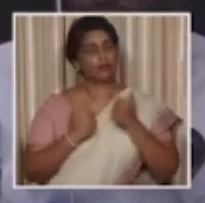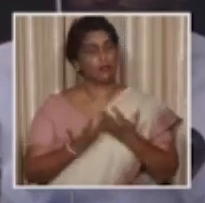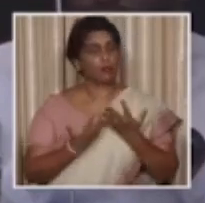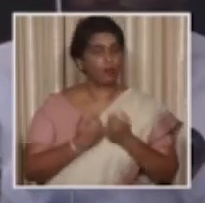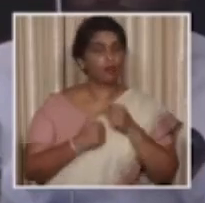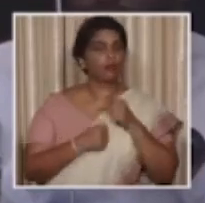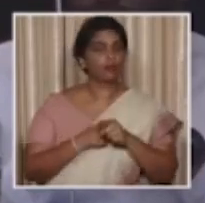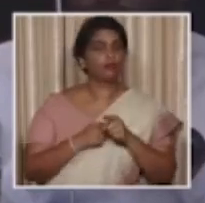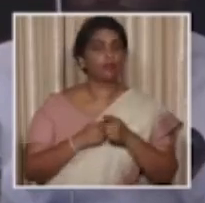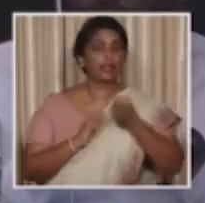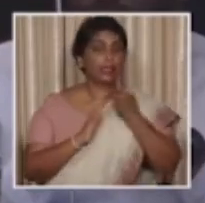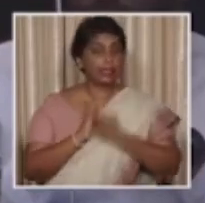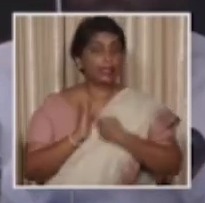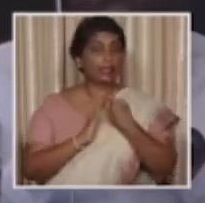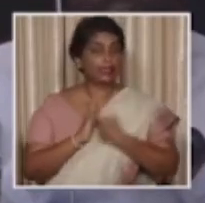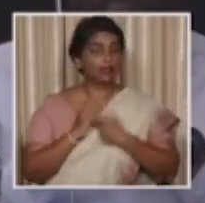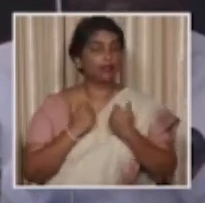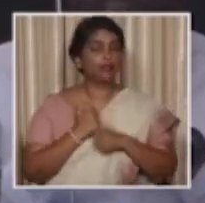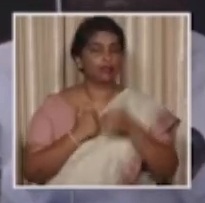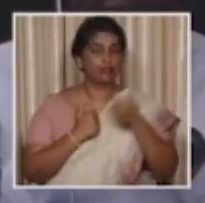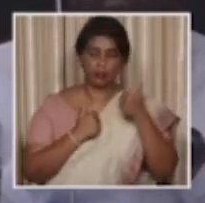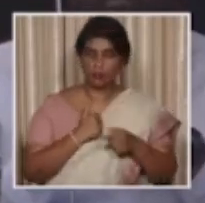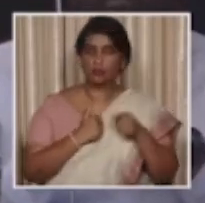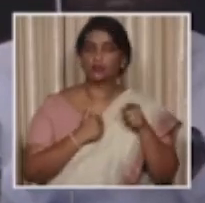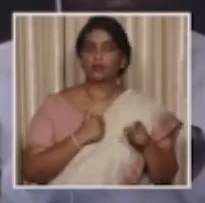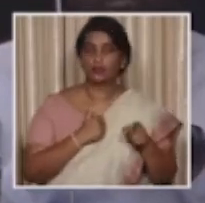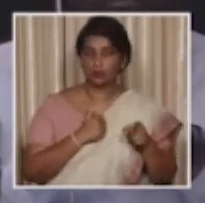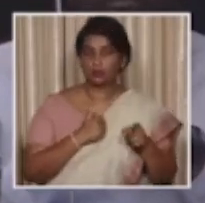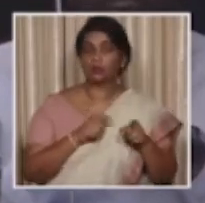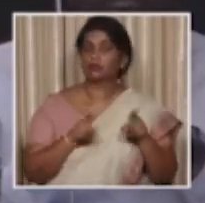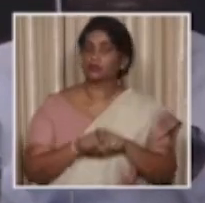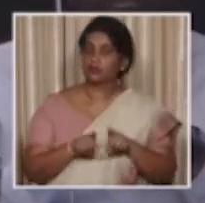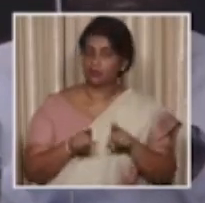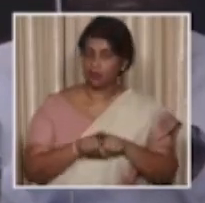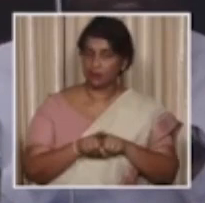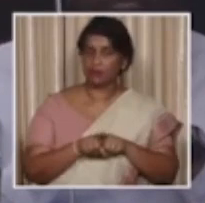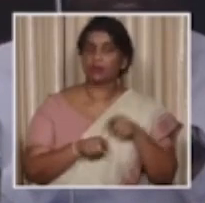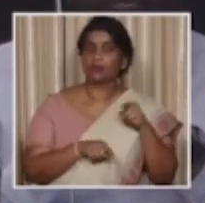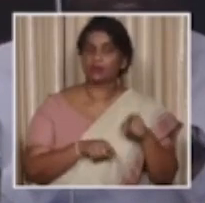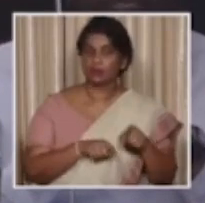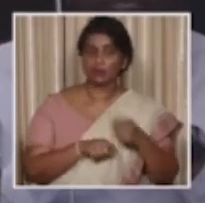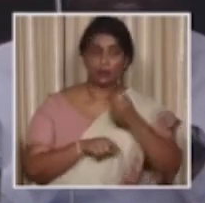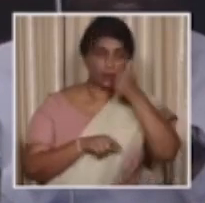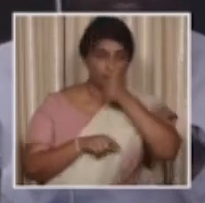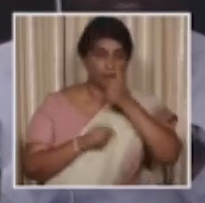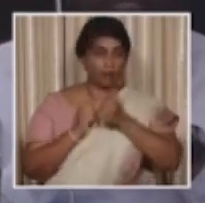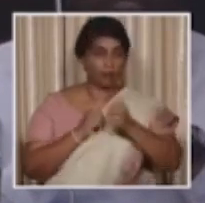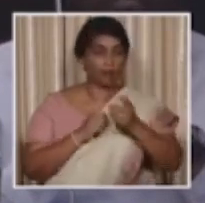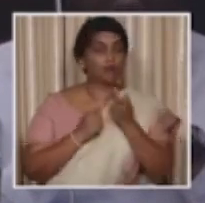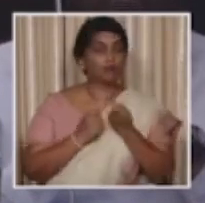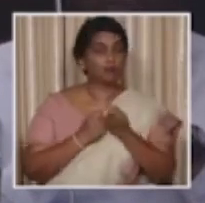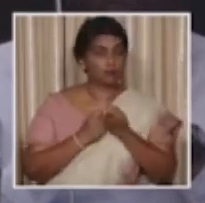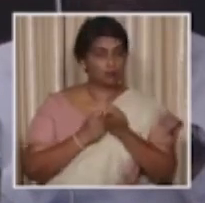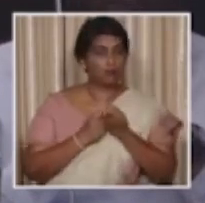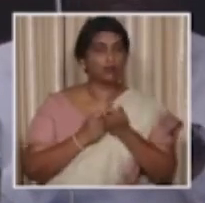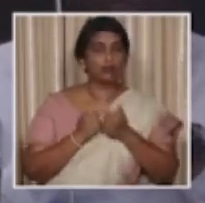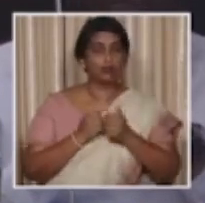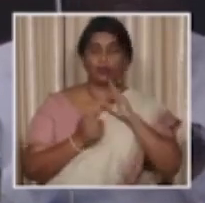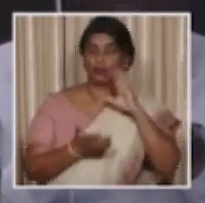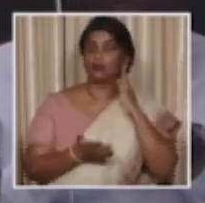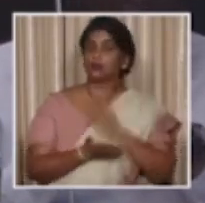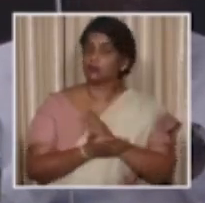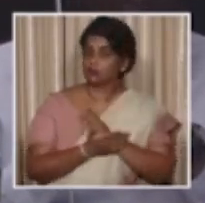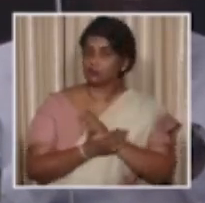අවශ්‍යයි. ඒ සඳහා නීති රීති සකස් කිරීම ඉතාමත් අවශ්‍යයි. ඒ වගේම මේ හොරකම් කරන සල්ලි මේවා